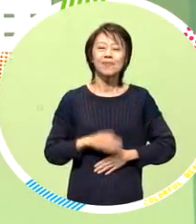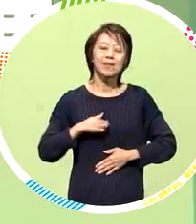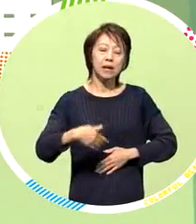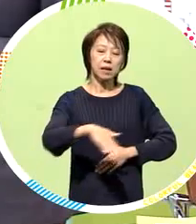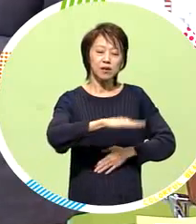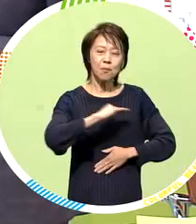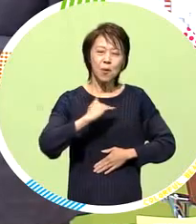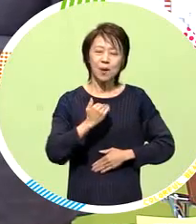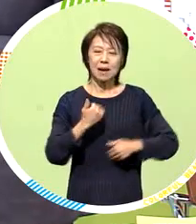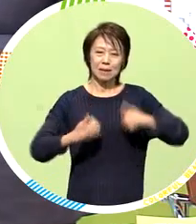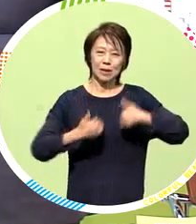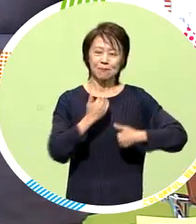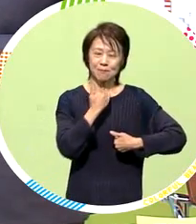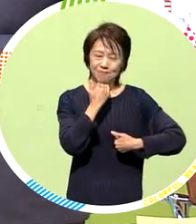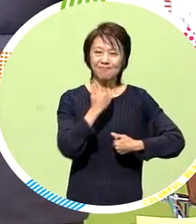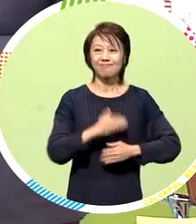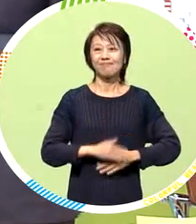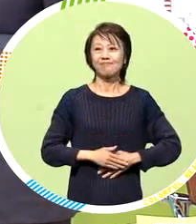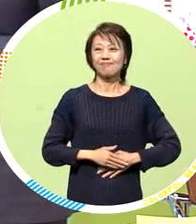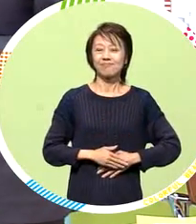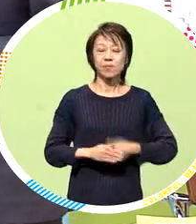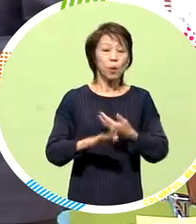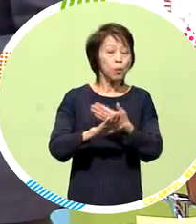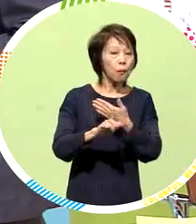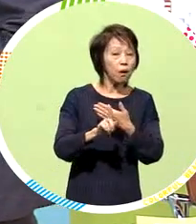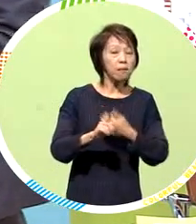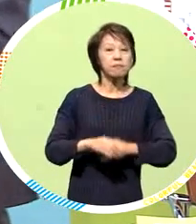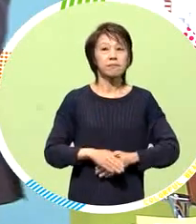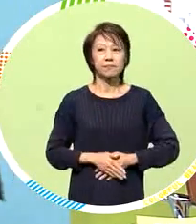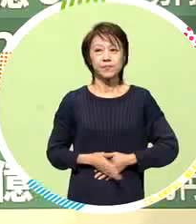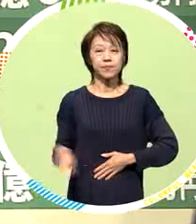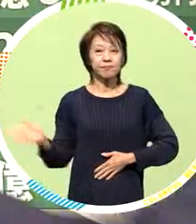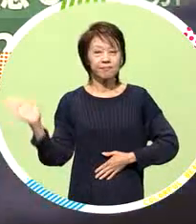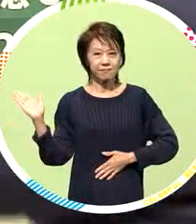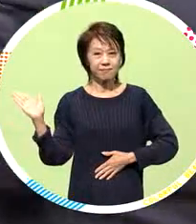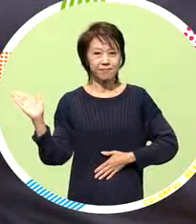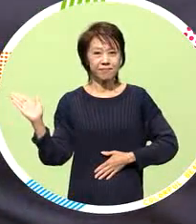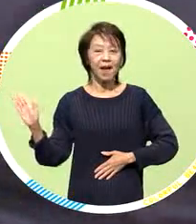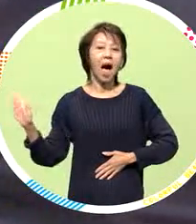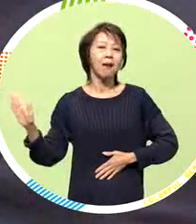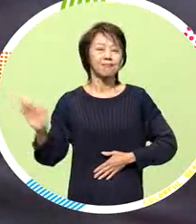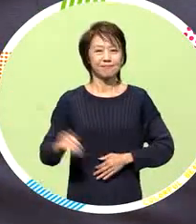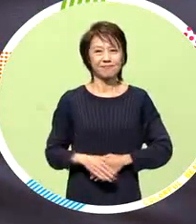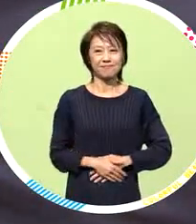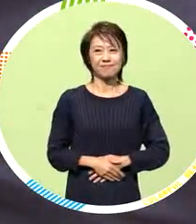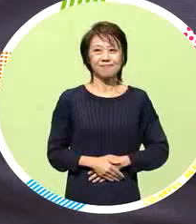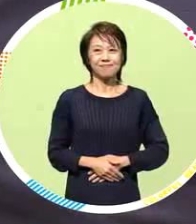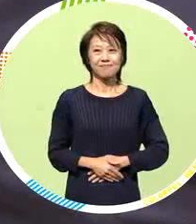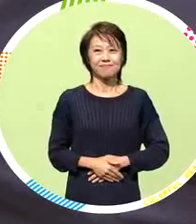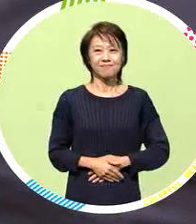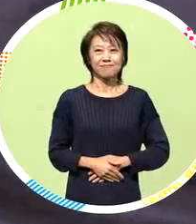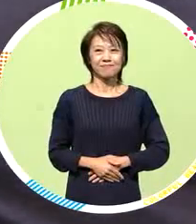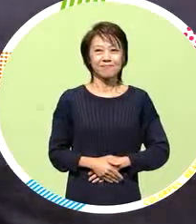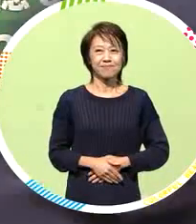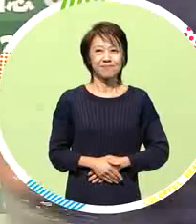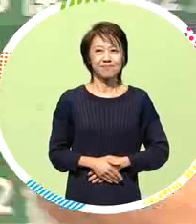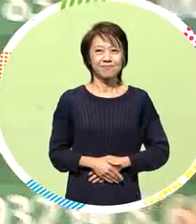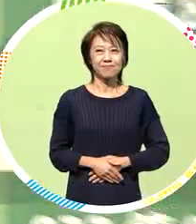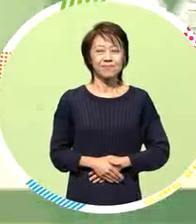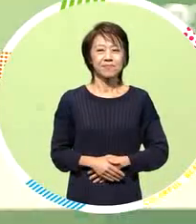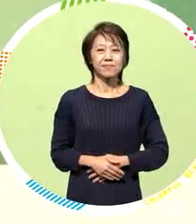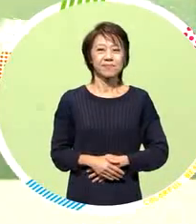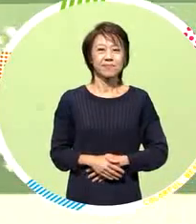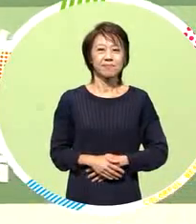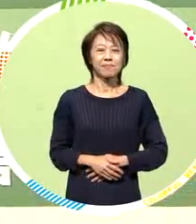楽しみにしたいと思いますけれどもそしてこのほかなんですがここにまでありますねこれは何でしょうね何度実現でしょうか